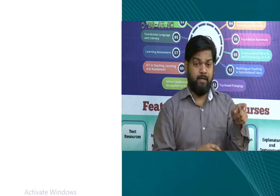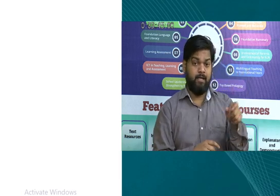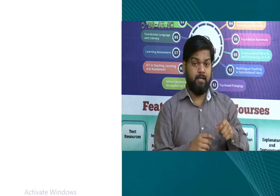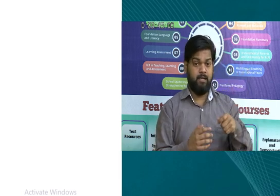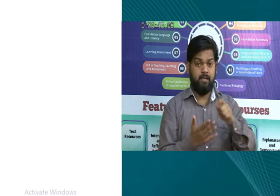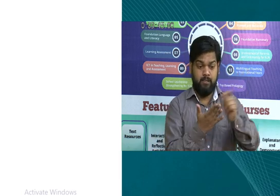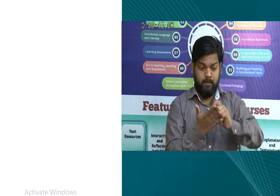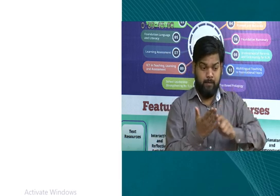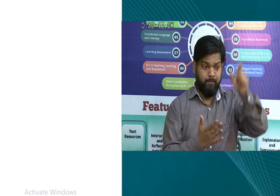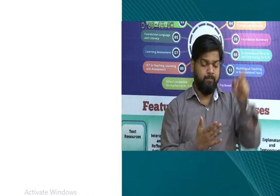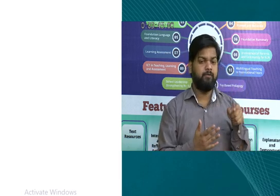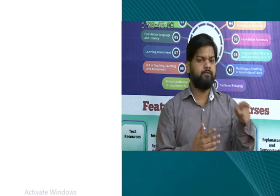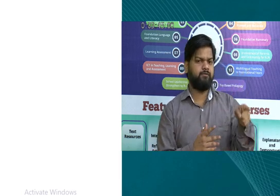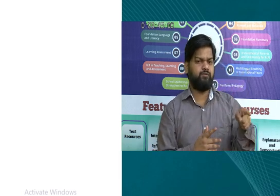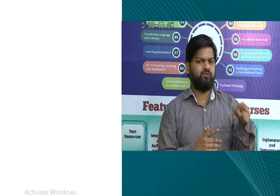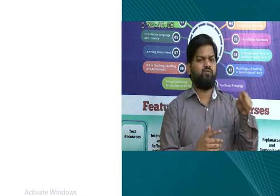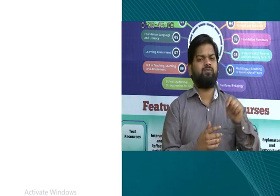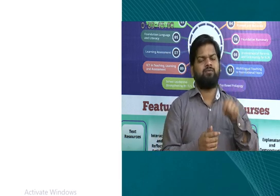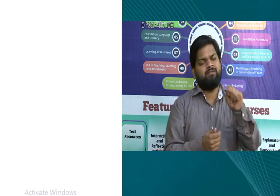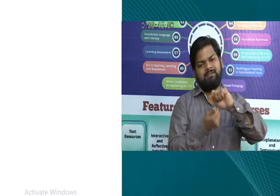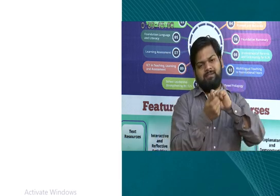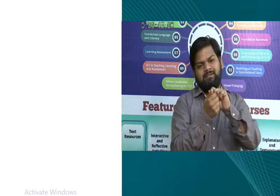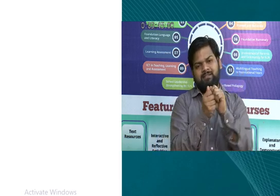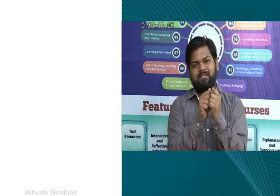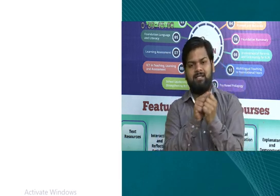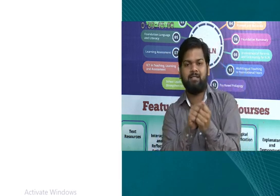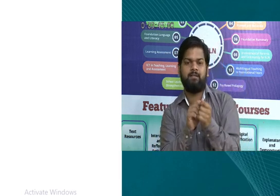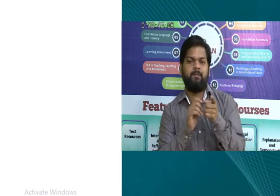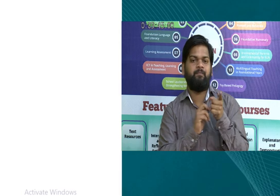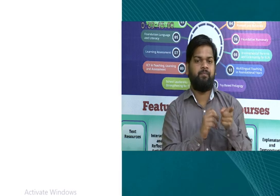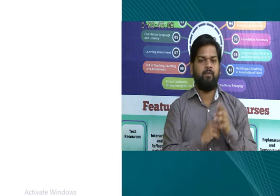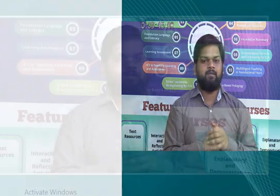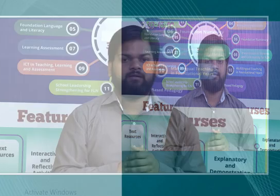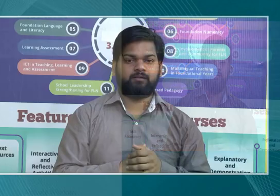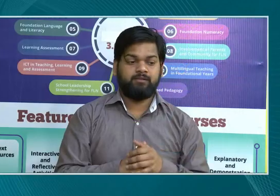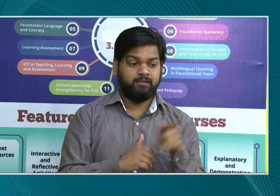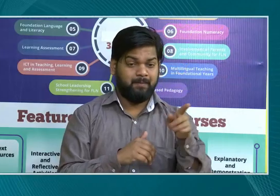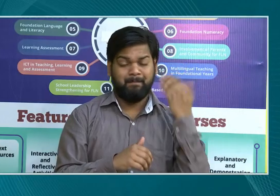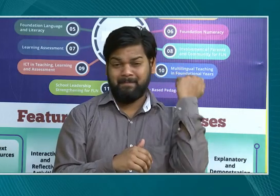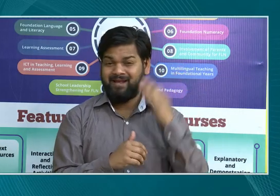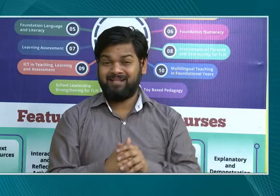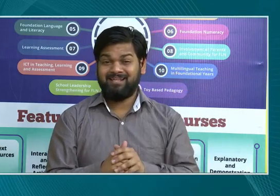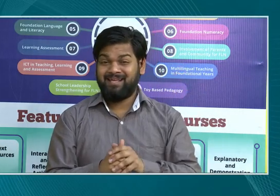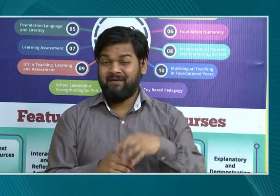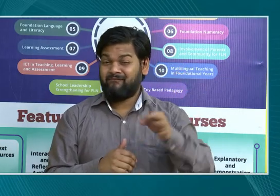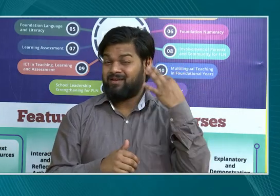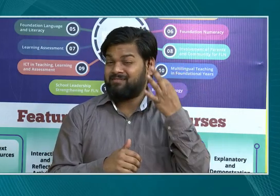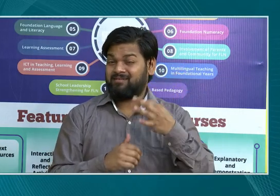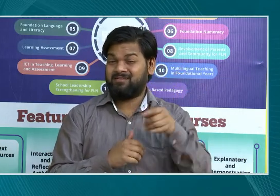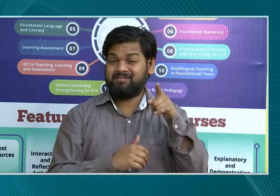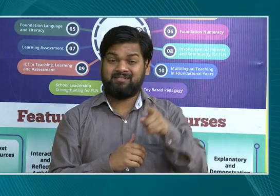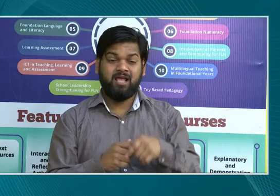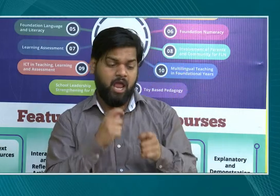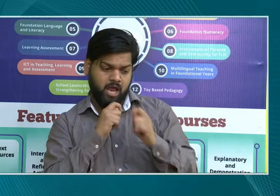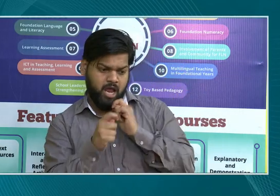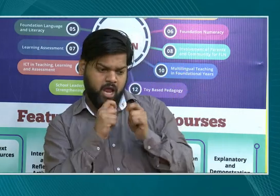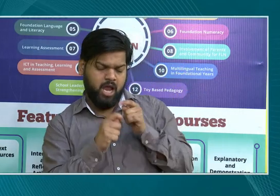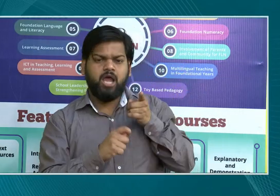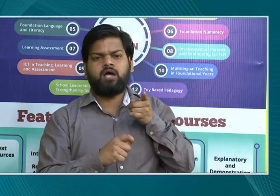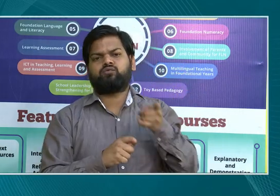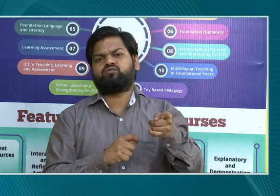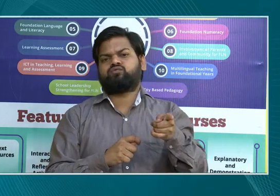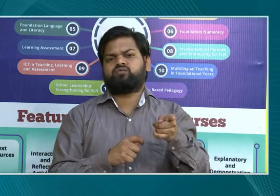और अब हिंदी साहित्य ने रिपोथर को भी एक नई विद्या के रूप में प्रस्तुत कर लिया है आप